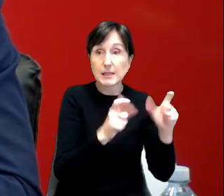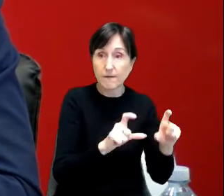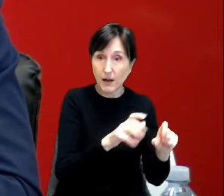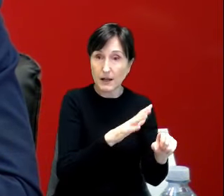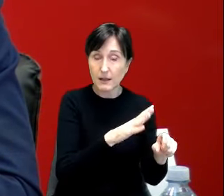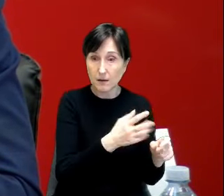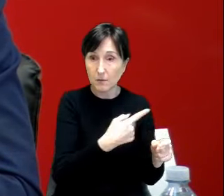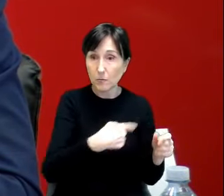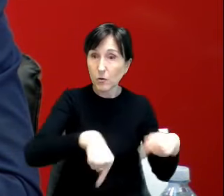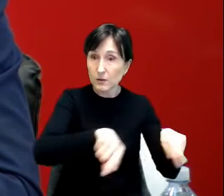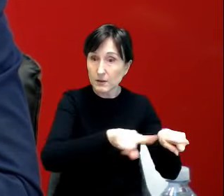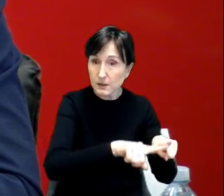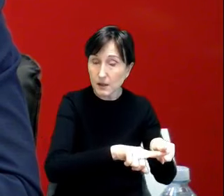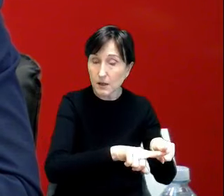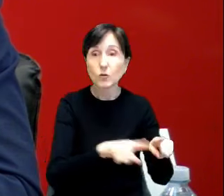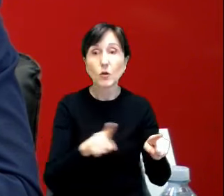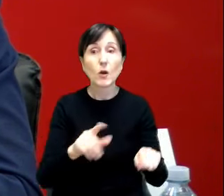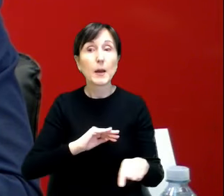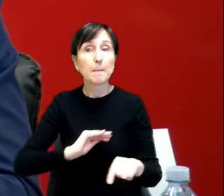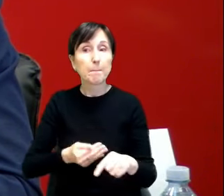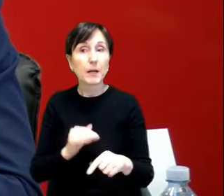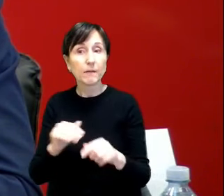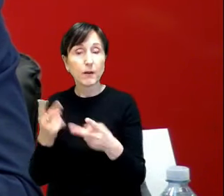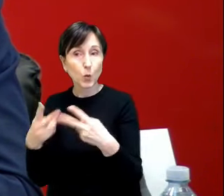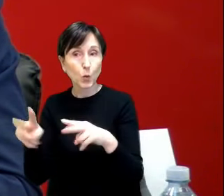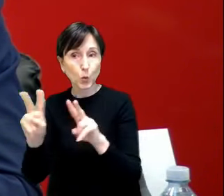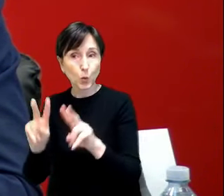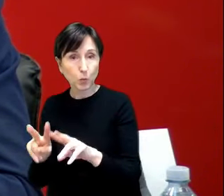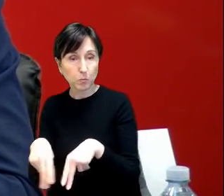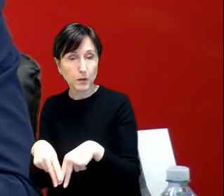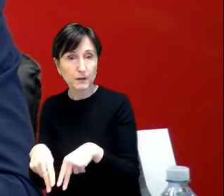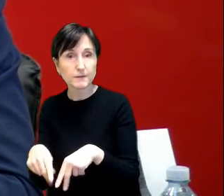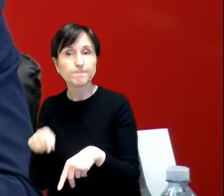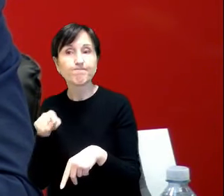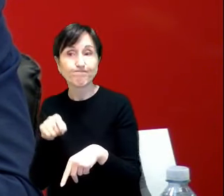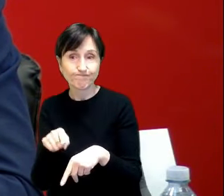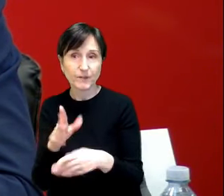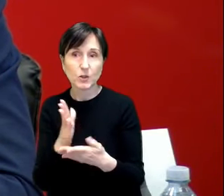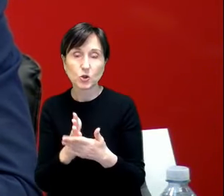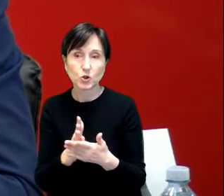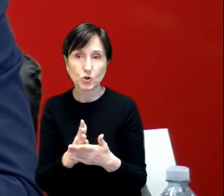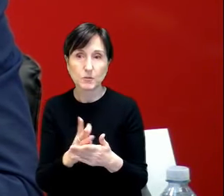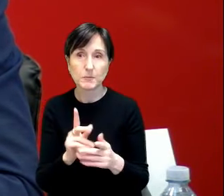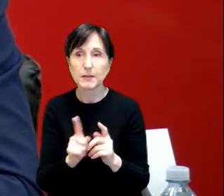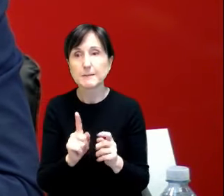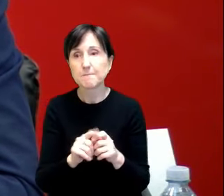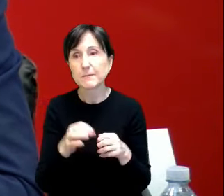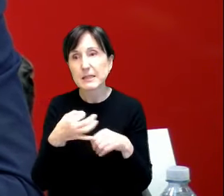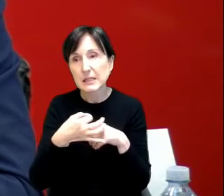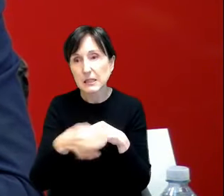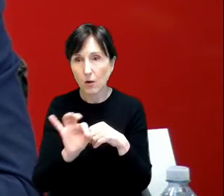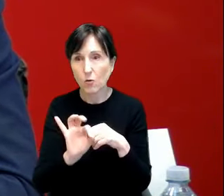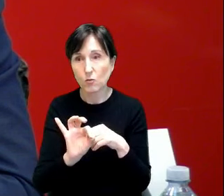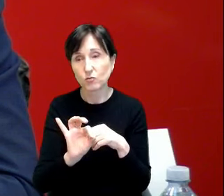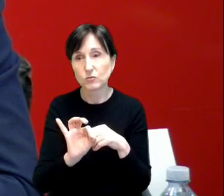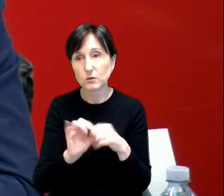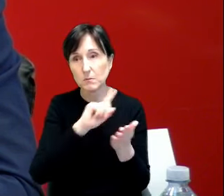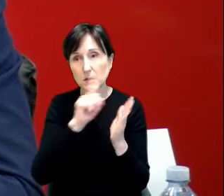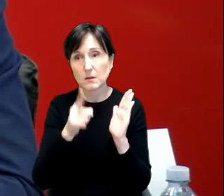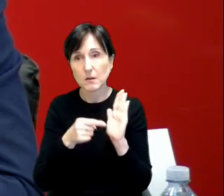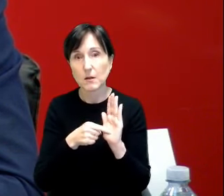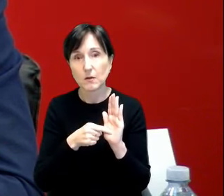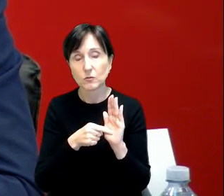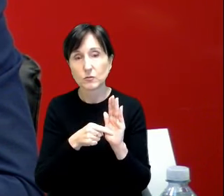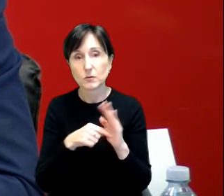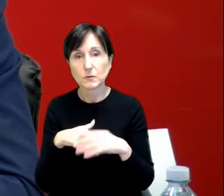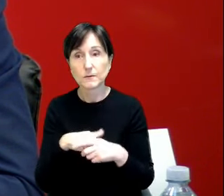dalies su privačių klubų veikla yra viena iš skaudžiausių diskusijų pusių ir kai kuriems treneriams kurie